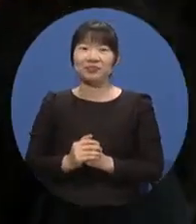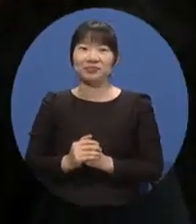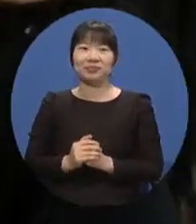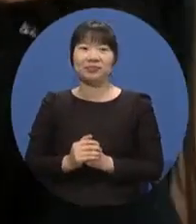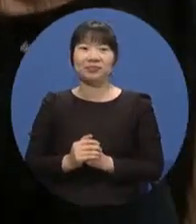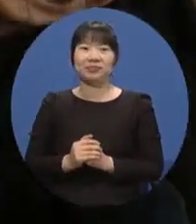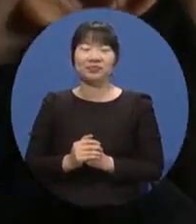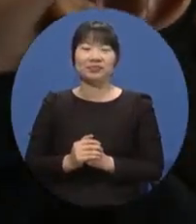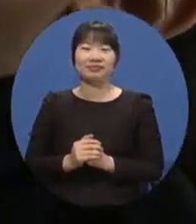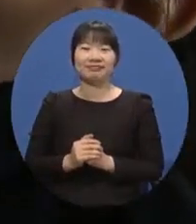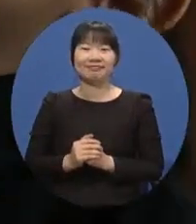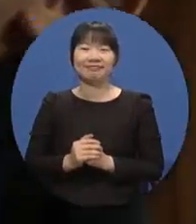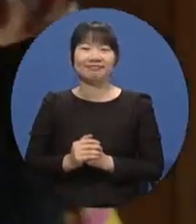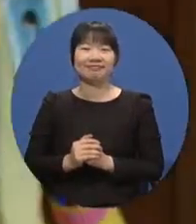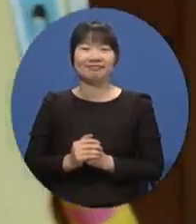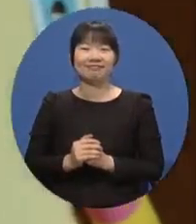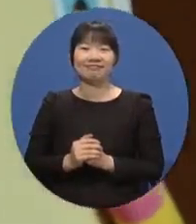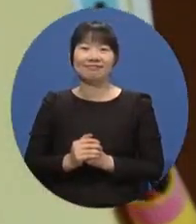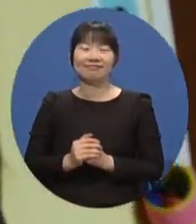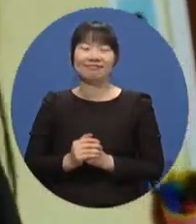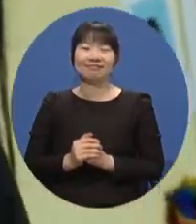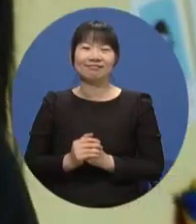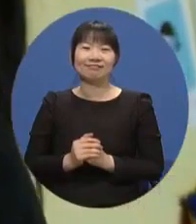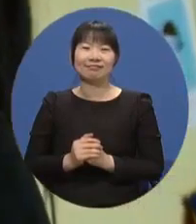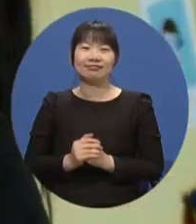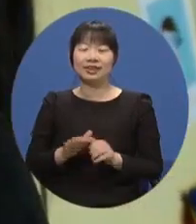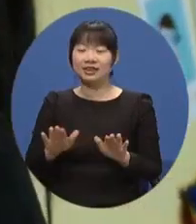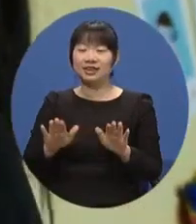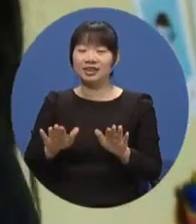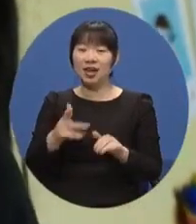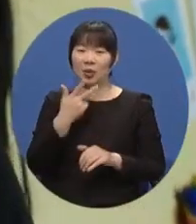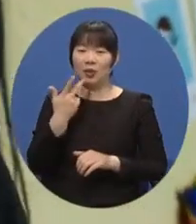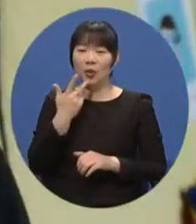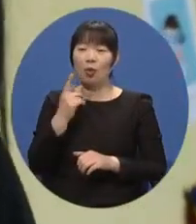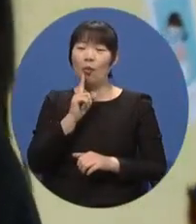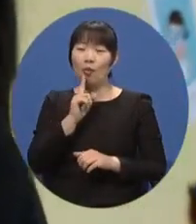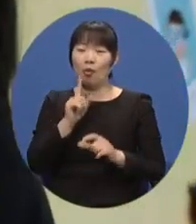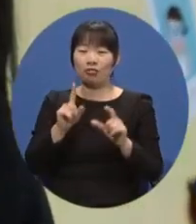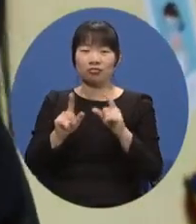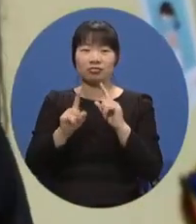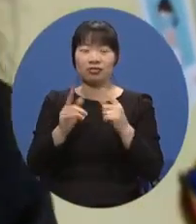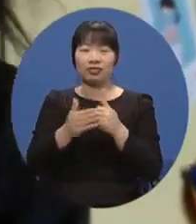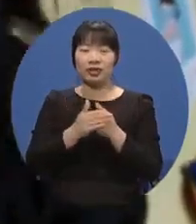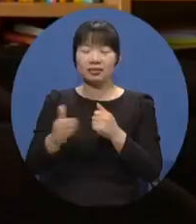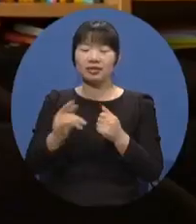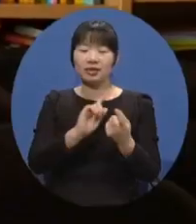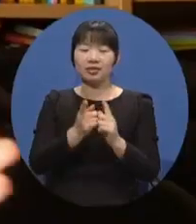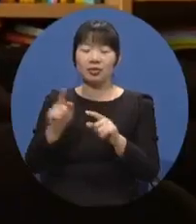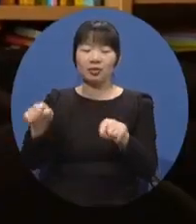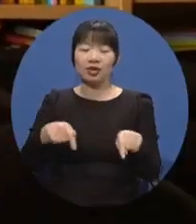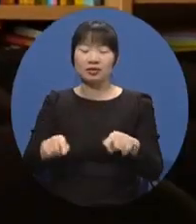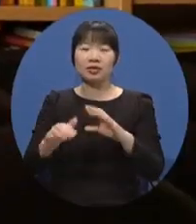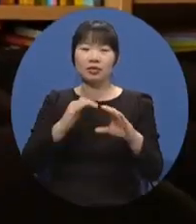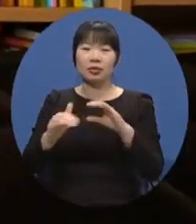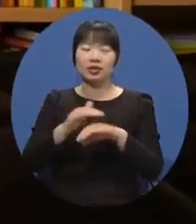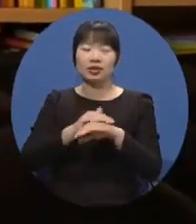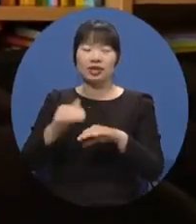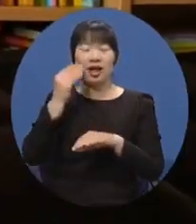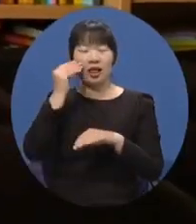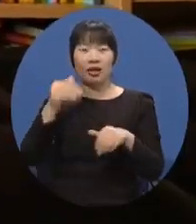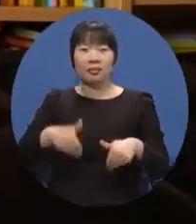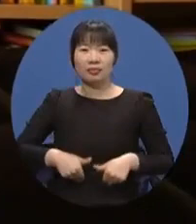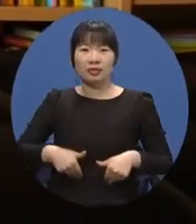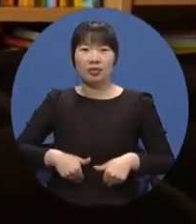Give me some toothpaste. Give me some toothpaste. 이게 영어는 언어잖아요. 그러니까는 서로 간에 소통이 좀 돼야 된단